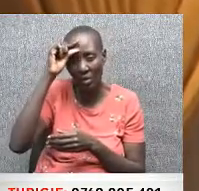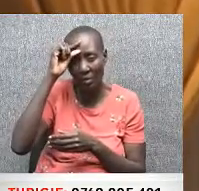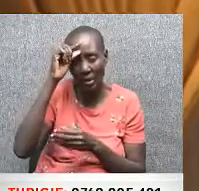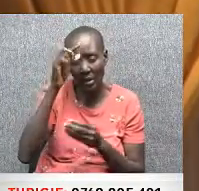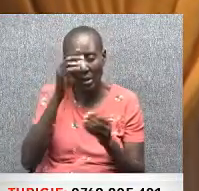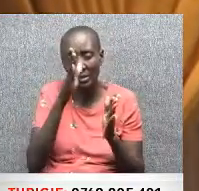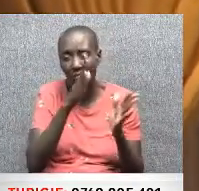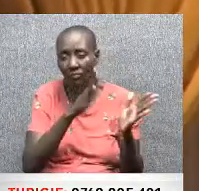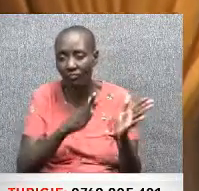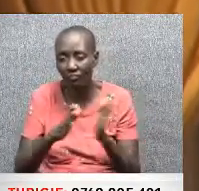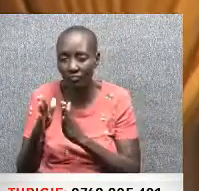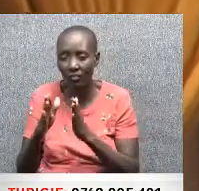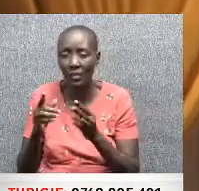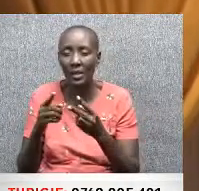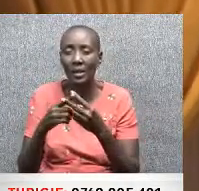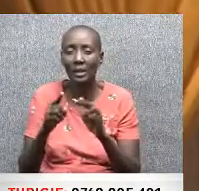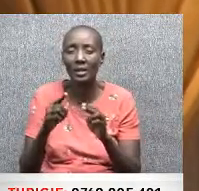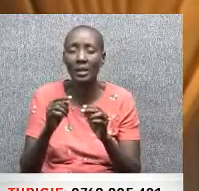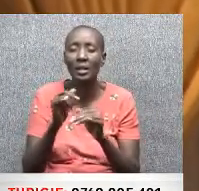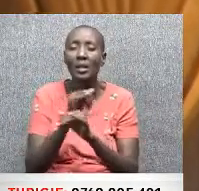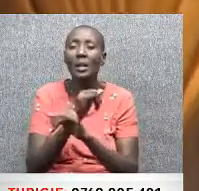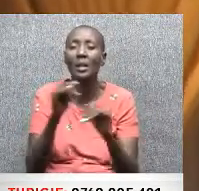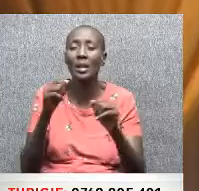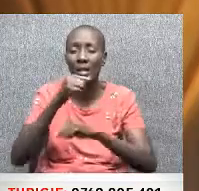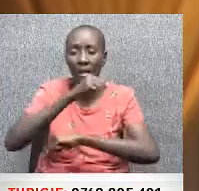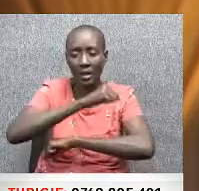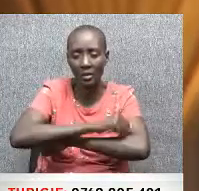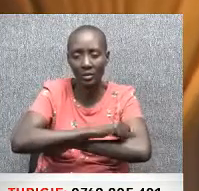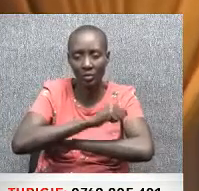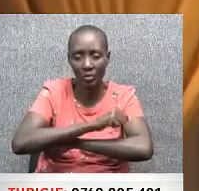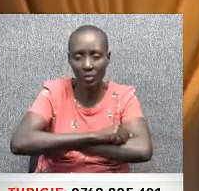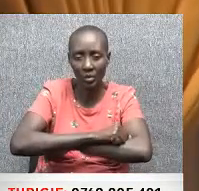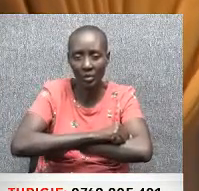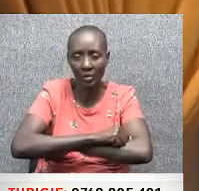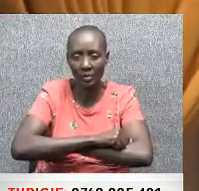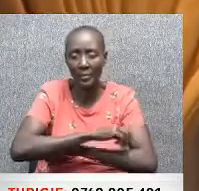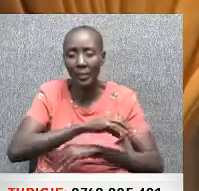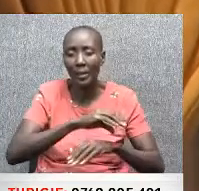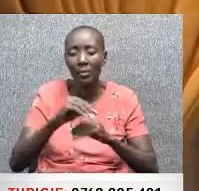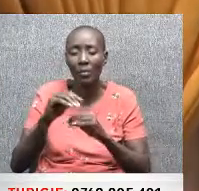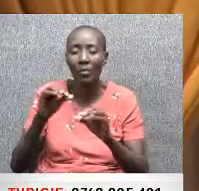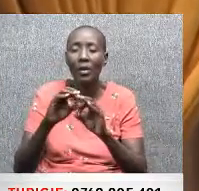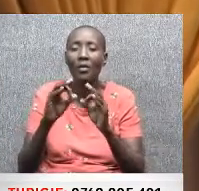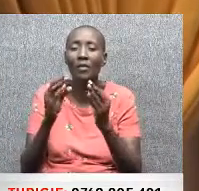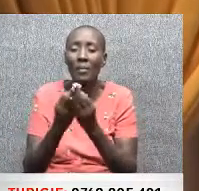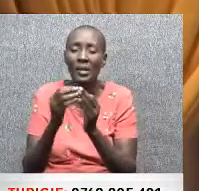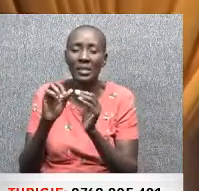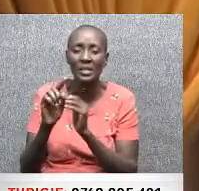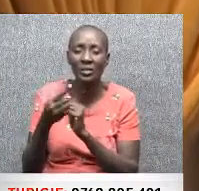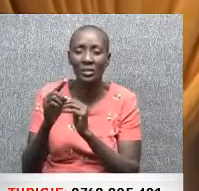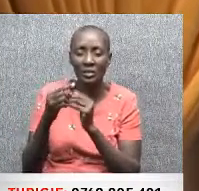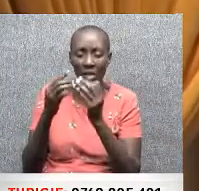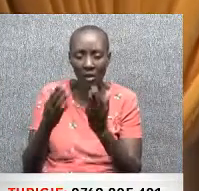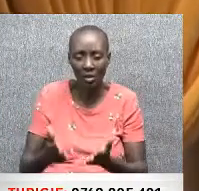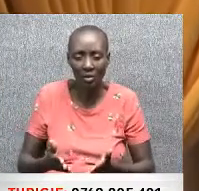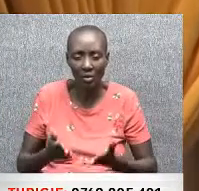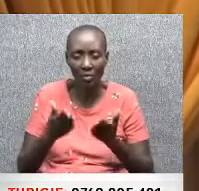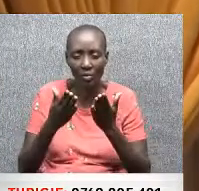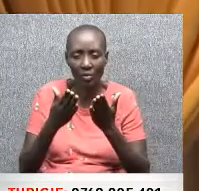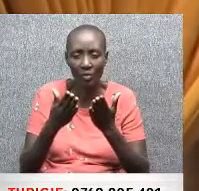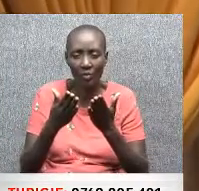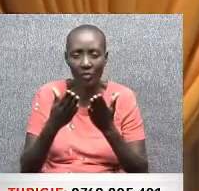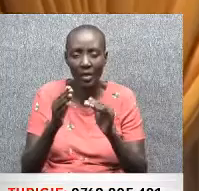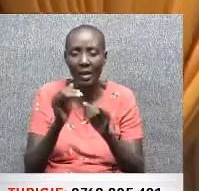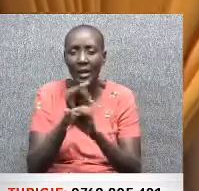today will eventually thousands of families across the county to improve our hygiene